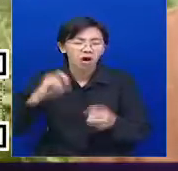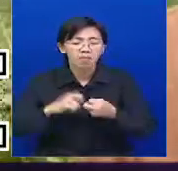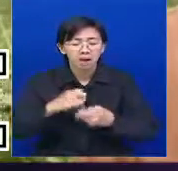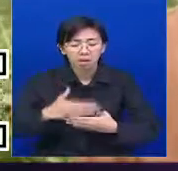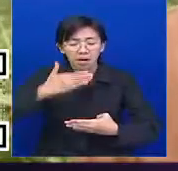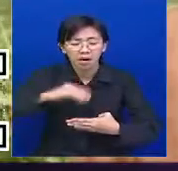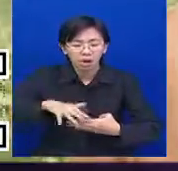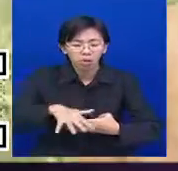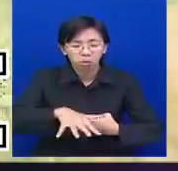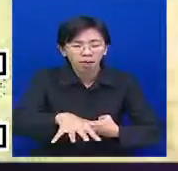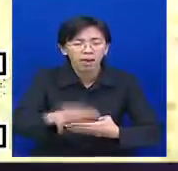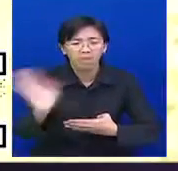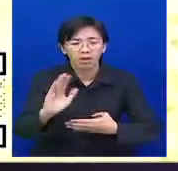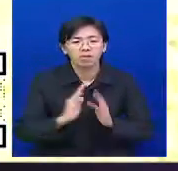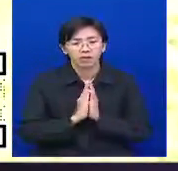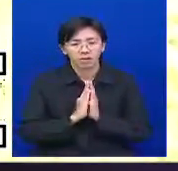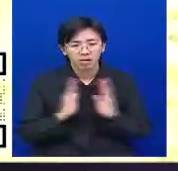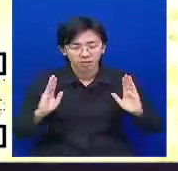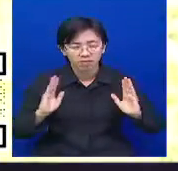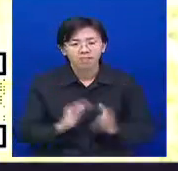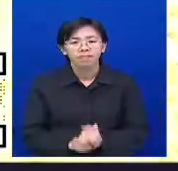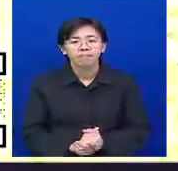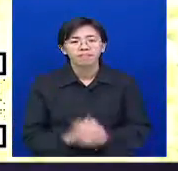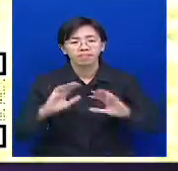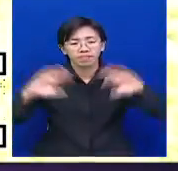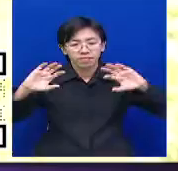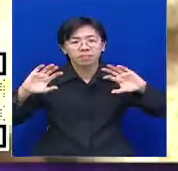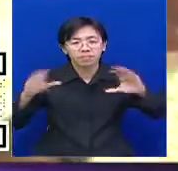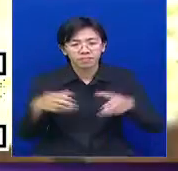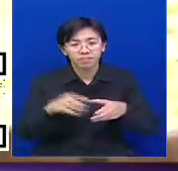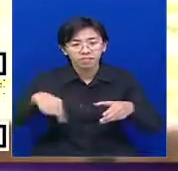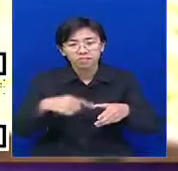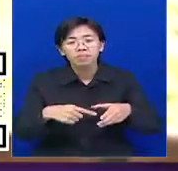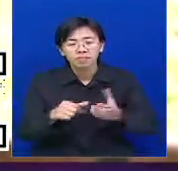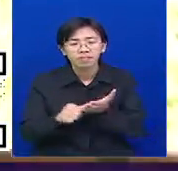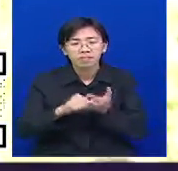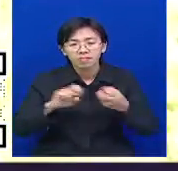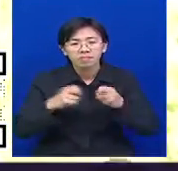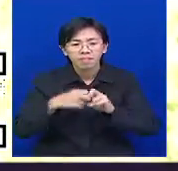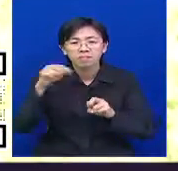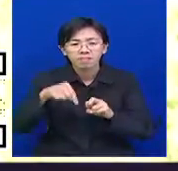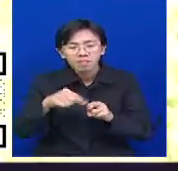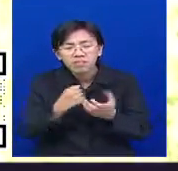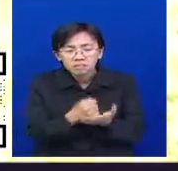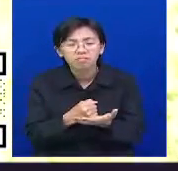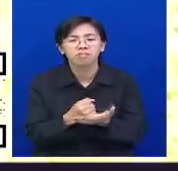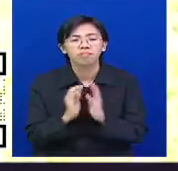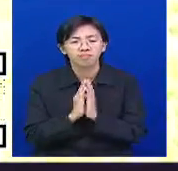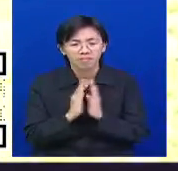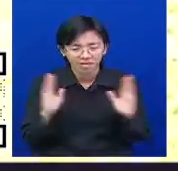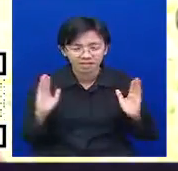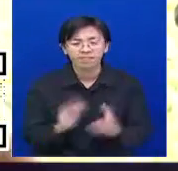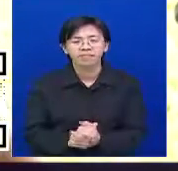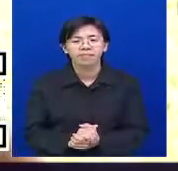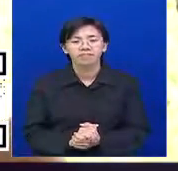มี ฝากขอบคุณรัฐบาลชุดนี้ที่ใส่ใจในเรื่องเล็กๆน้อยขนาดนี้ครับขอบคุณ